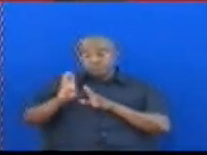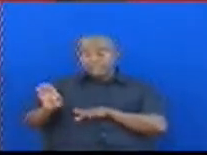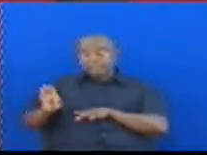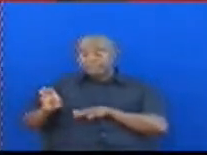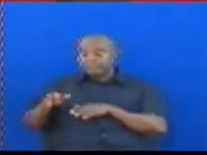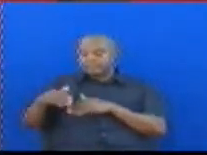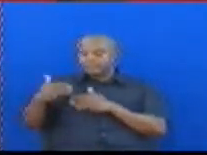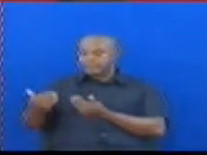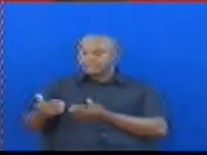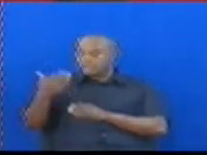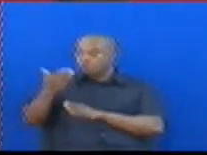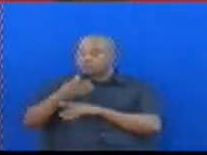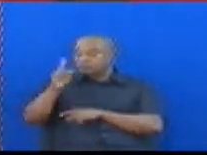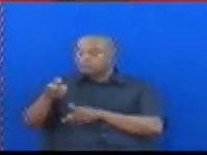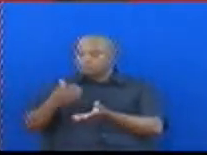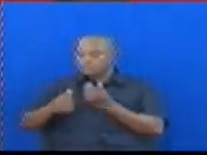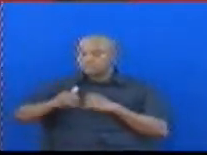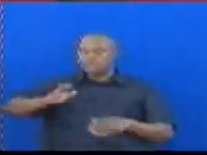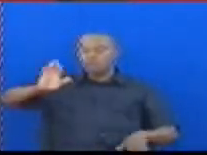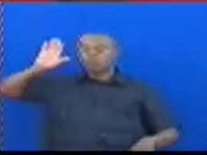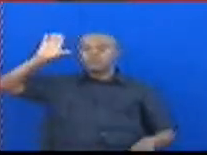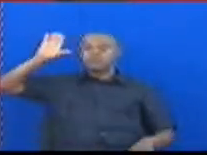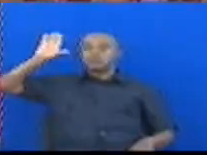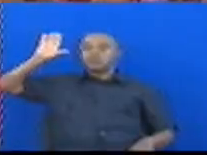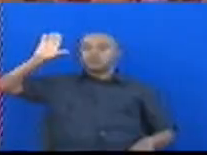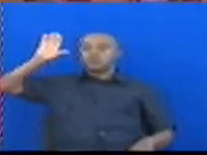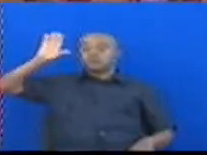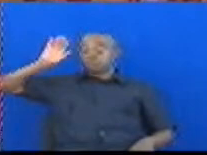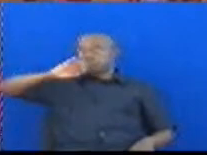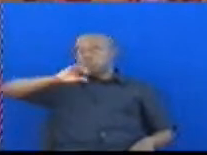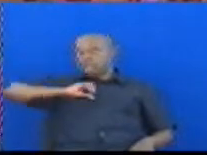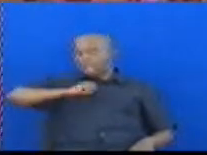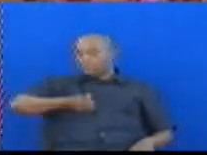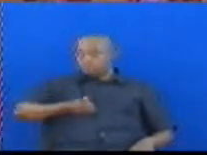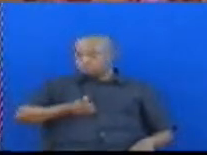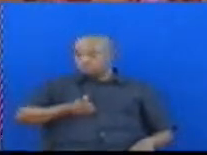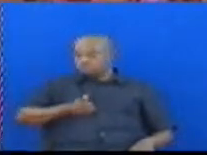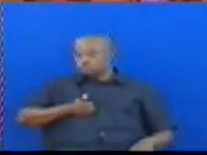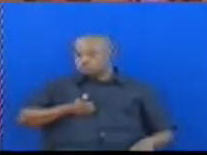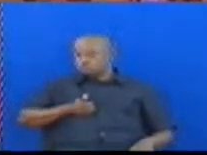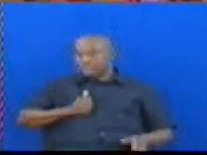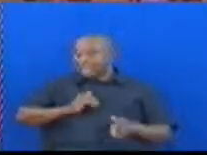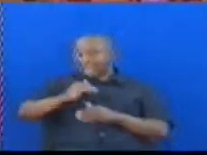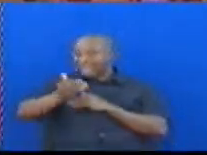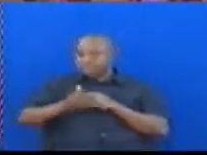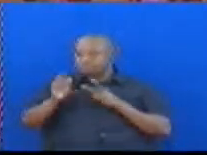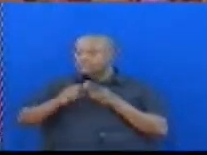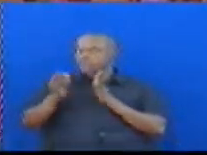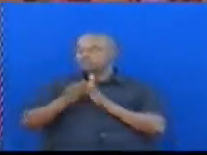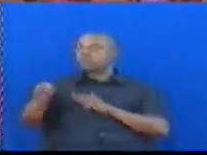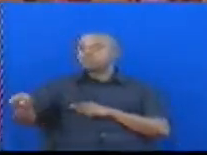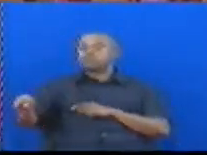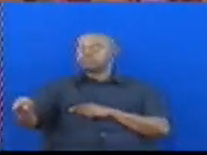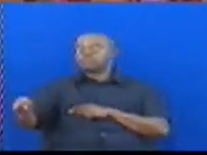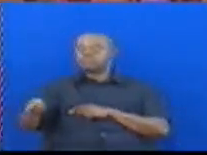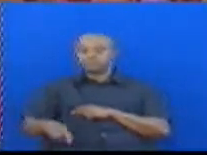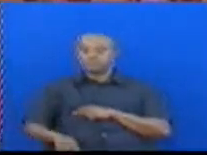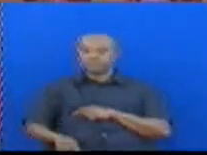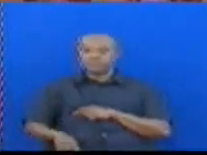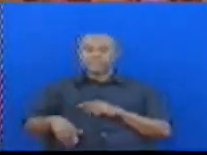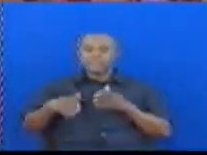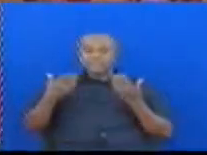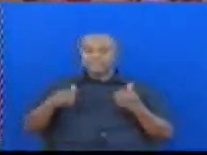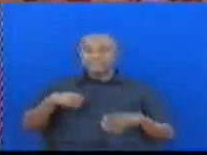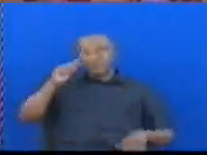anaweza akamwapisha na akamruhusu na akamuondolea hichi kigezo cha kurudi tena shule ya sheria kusoma law school. Kwa hiyo